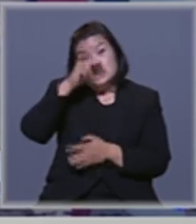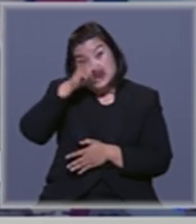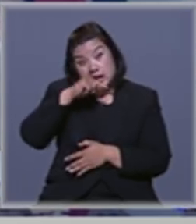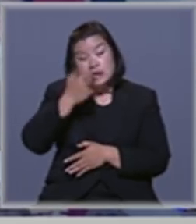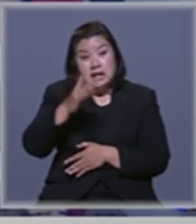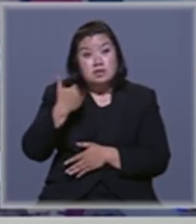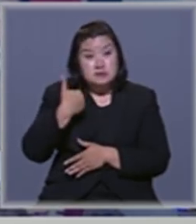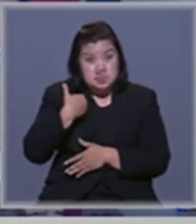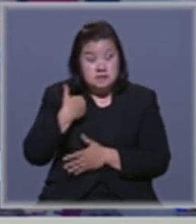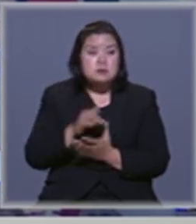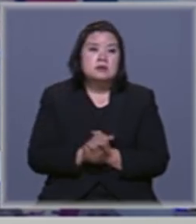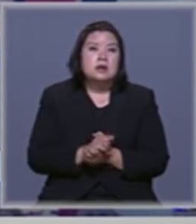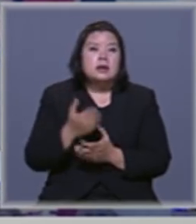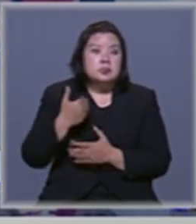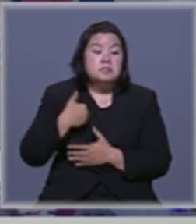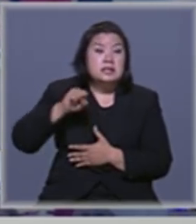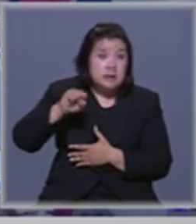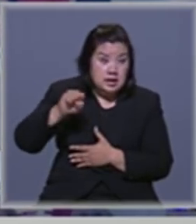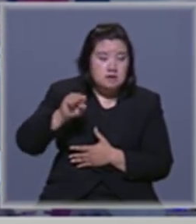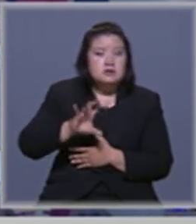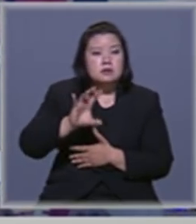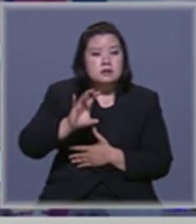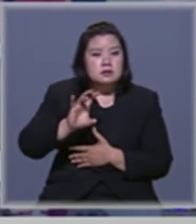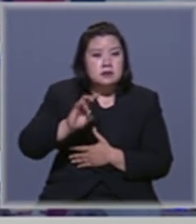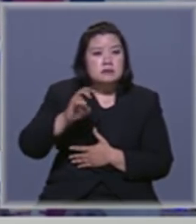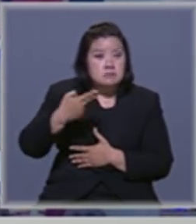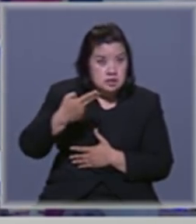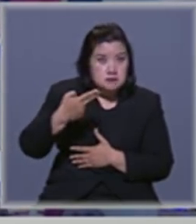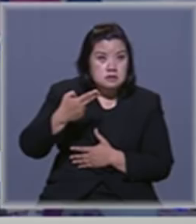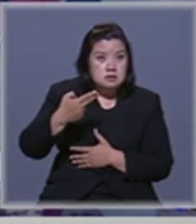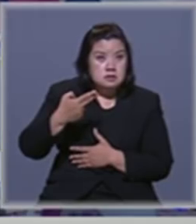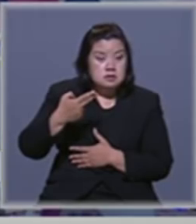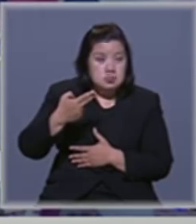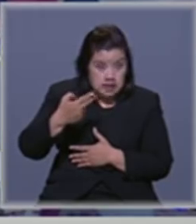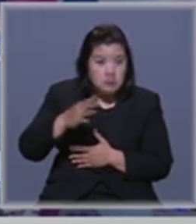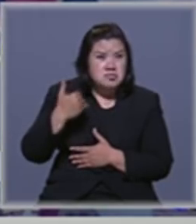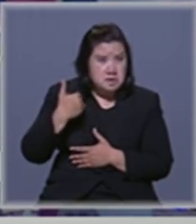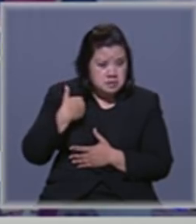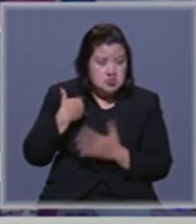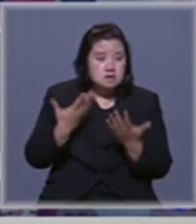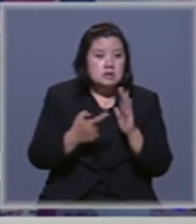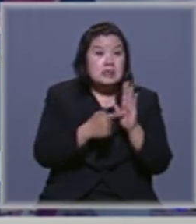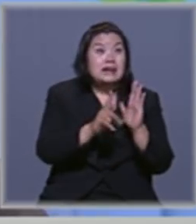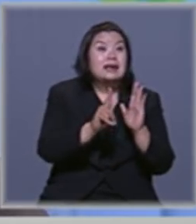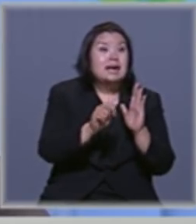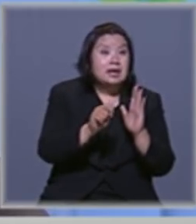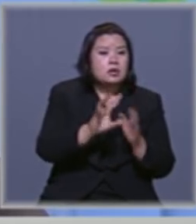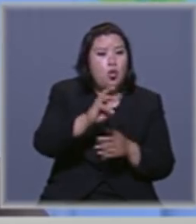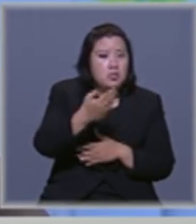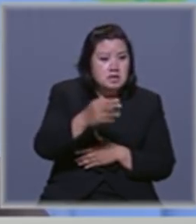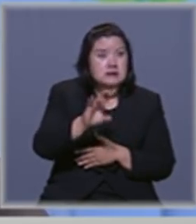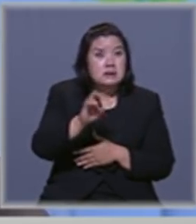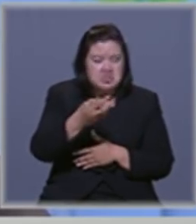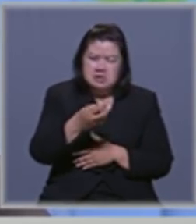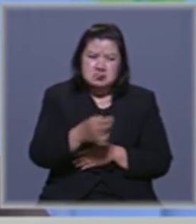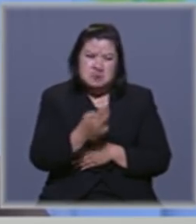ที่ถล่มทลายเกิน 7-80,000 เนี่ยมีน้อยนะที่ได้ถึง 70,000 อ่ะ 60,000 อ่ะคือมันสู้กันหนักอย่างเ